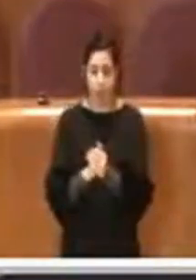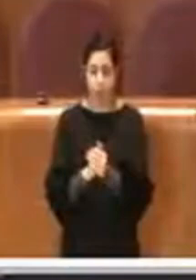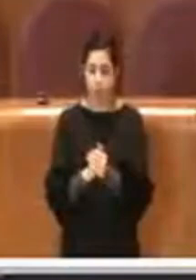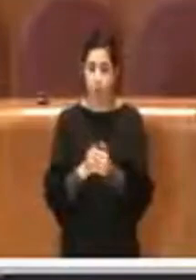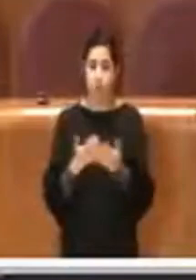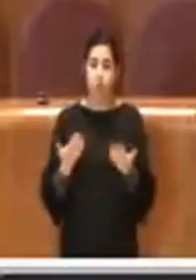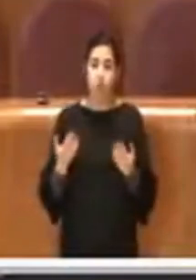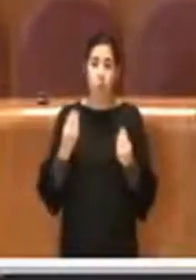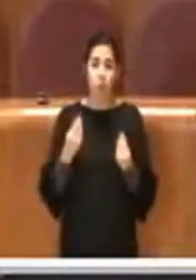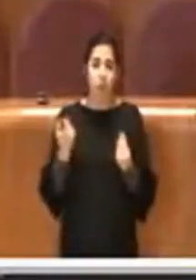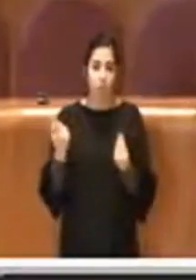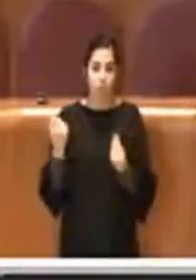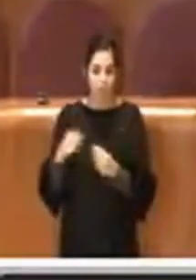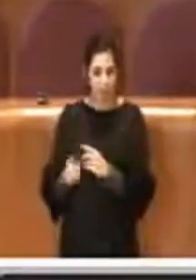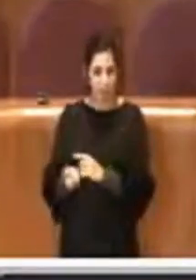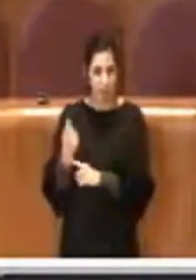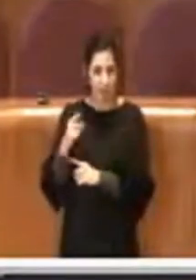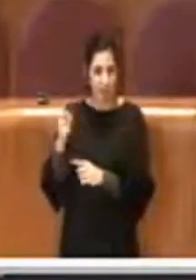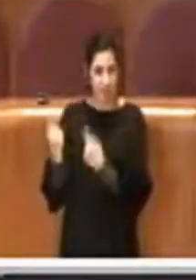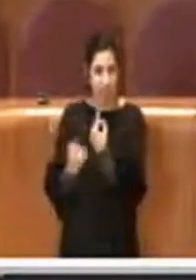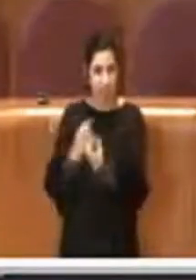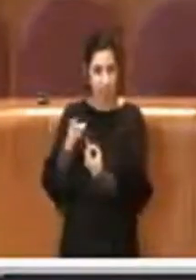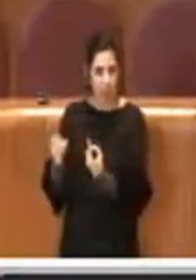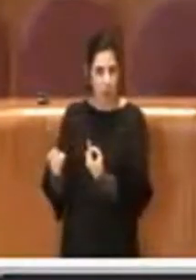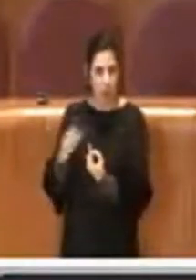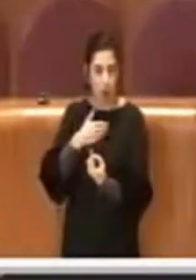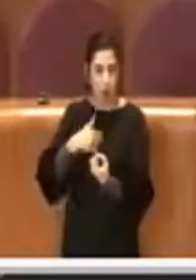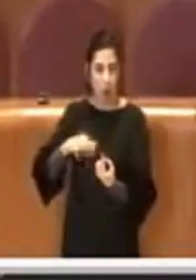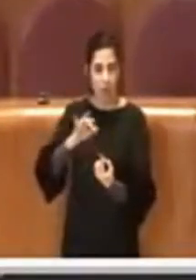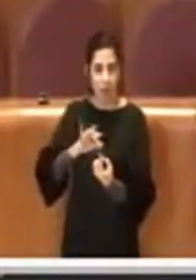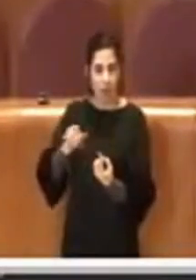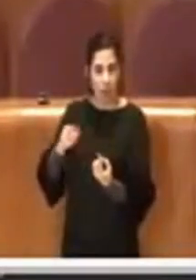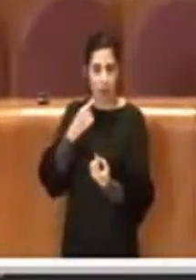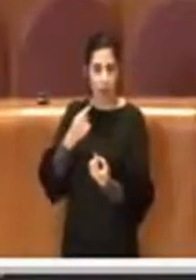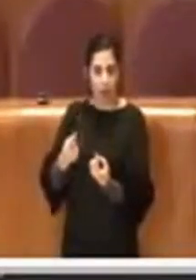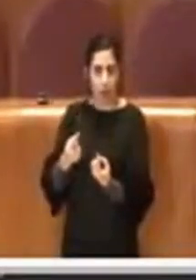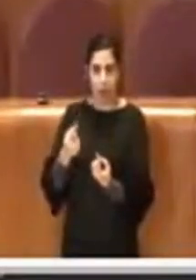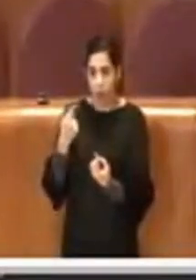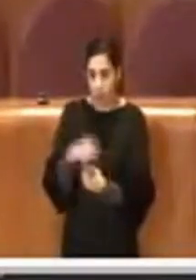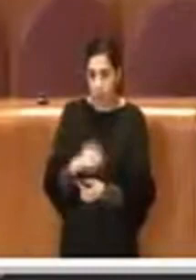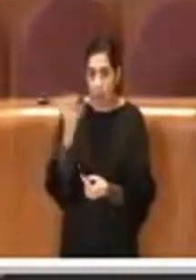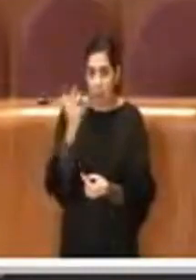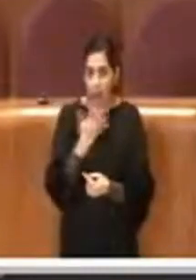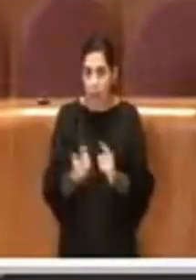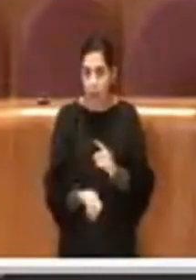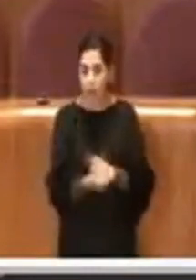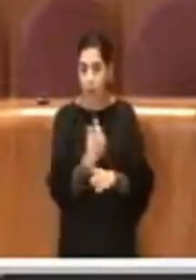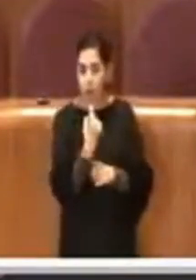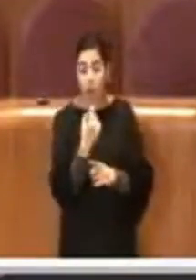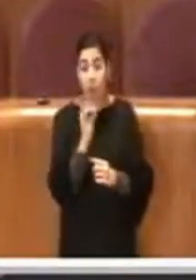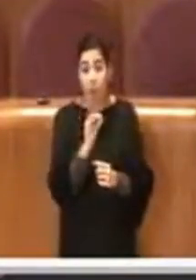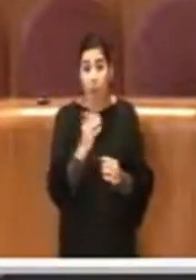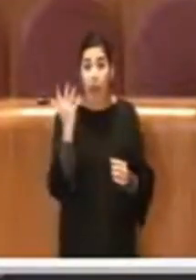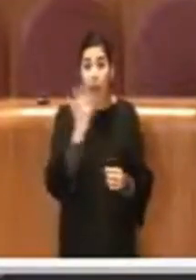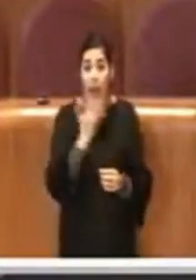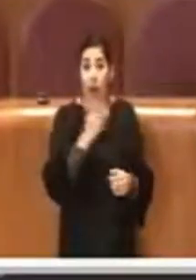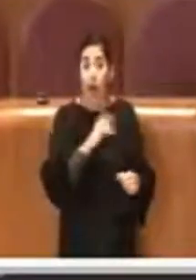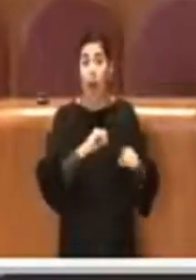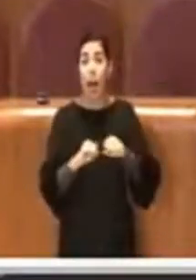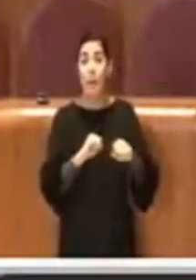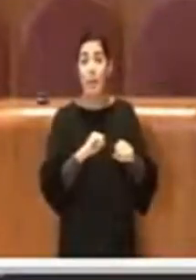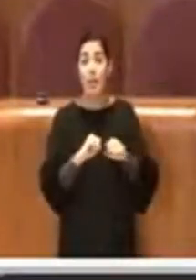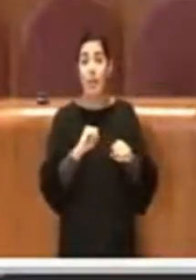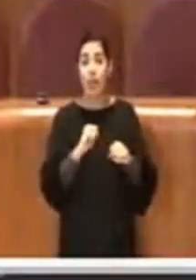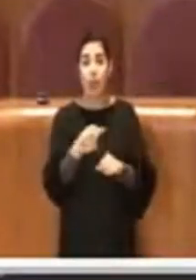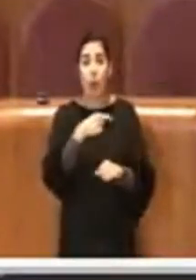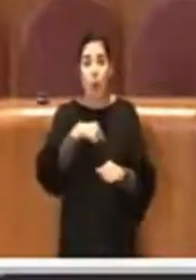Figliomeni richiamava, purtroppo c'è stato un errore di tipo tra l'altro amministrativo sul quale noi, ahimè, lo dico